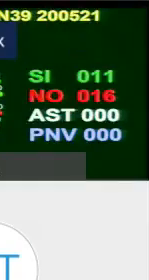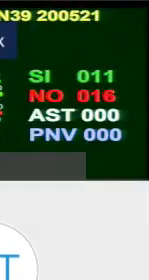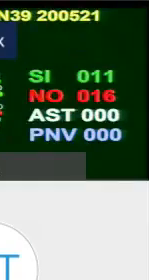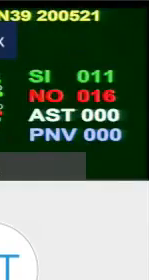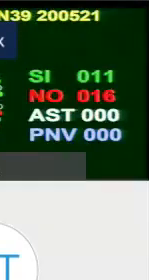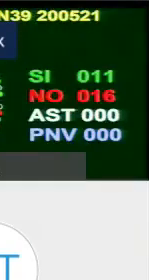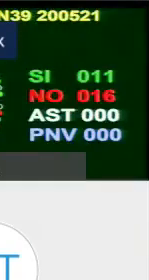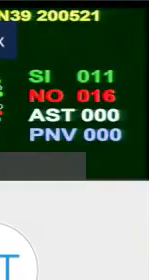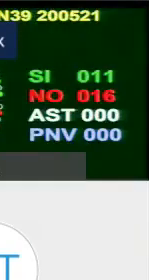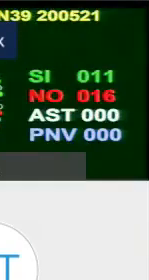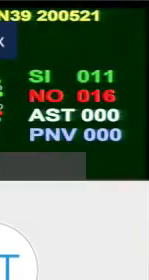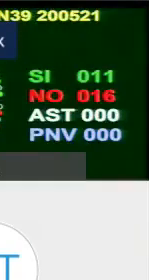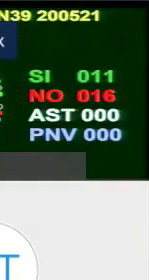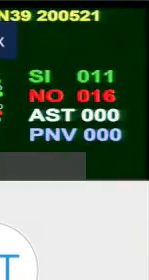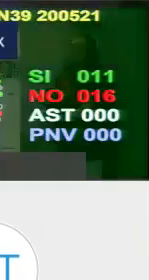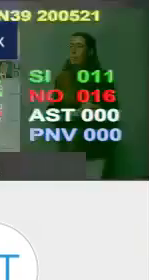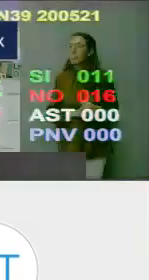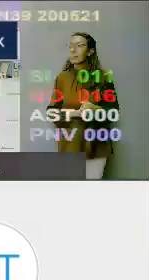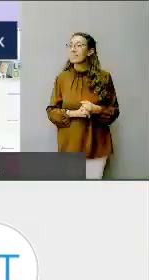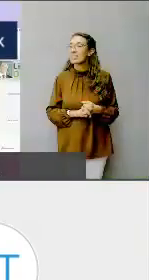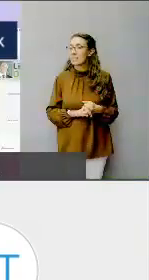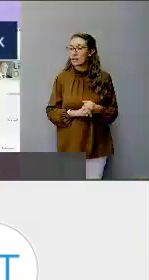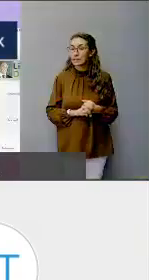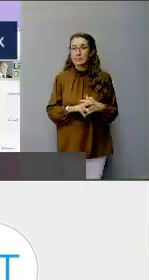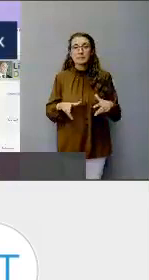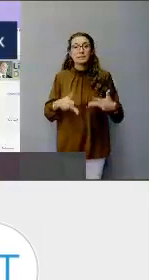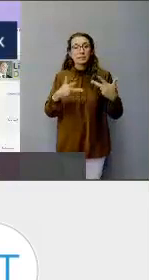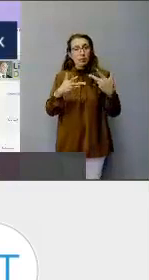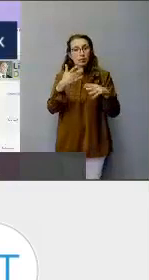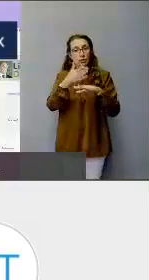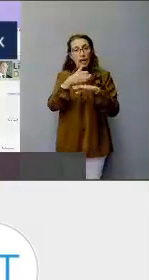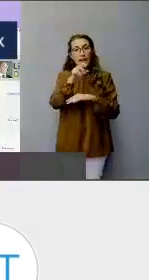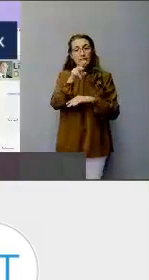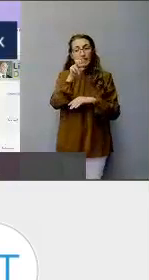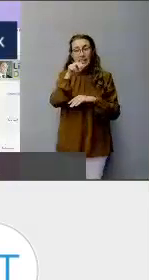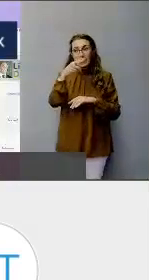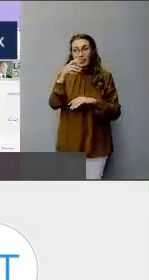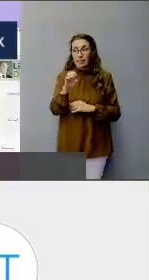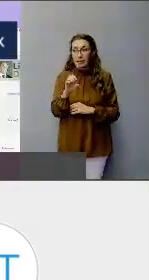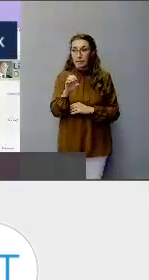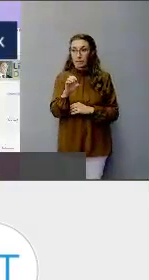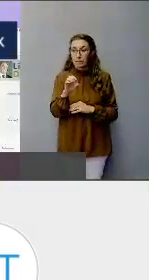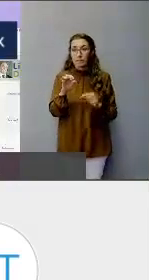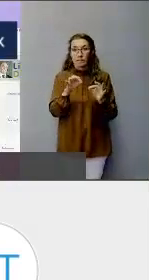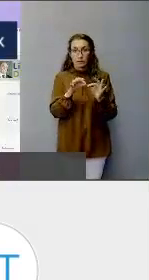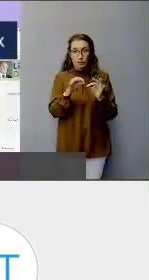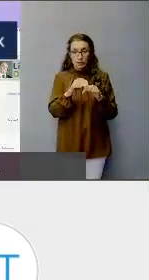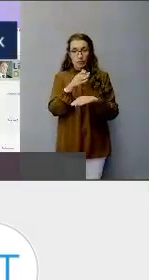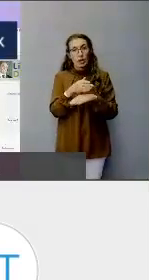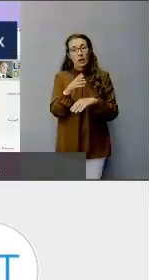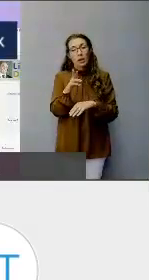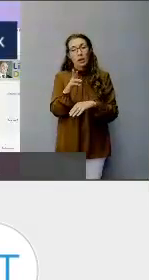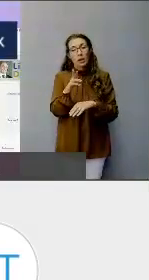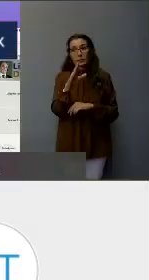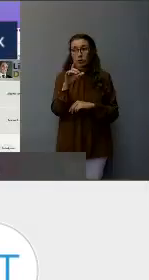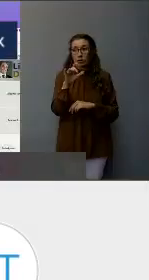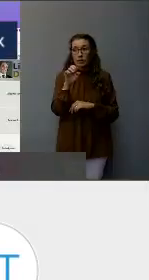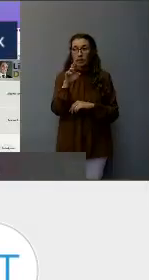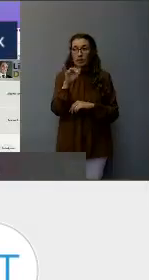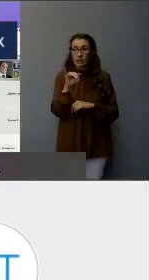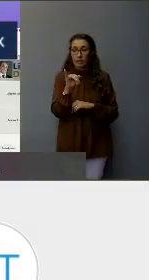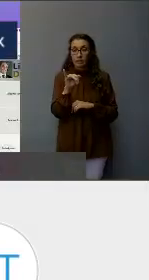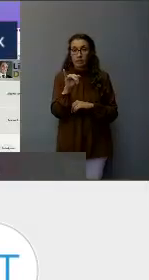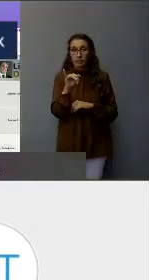sul numero 13 parere della giunta è contrario da remoto consigliera veniente volevo le consigliera bruccoleri